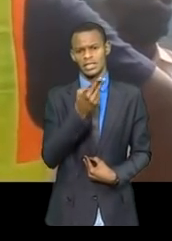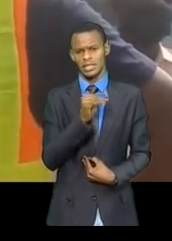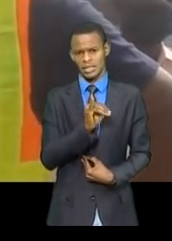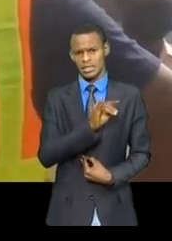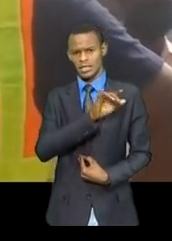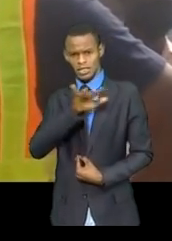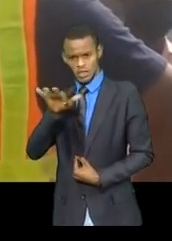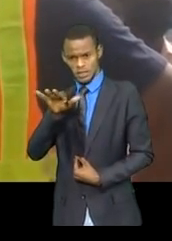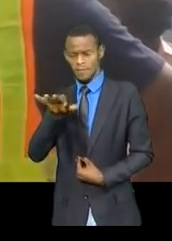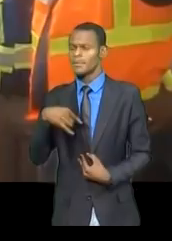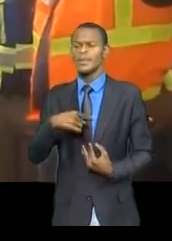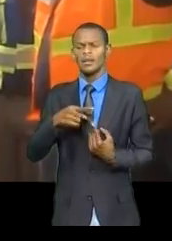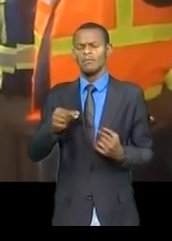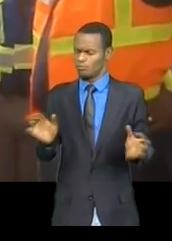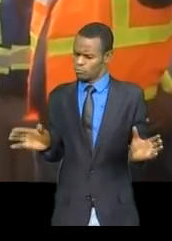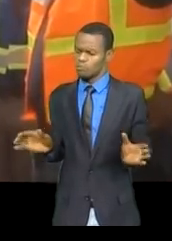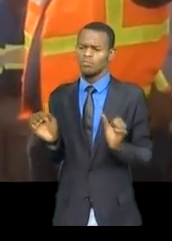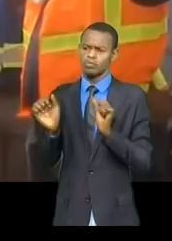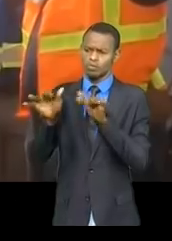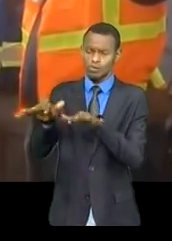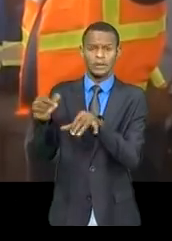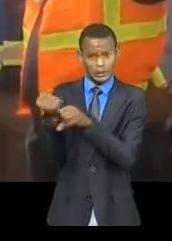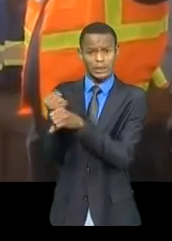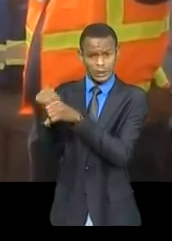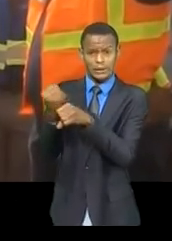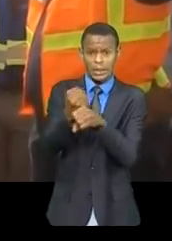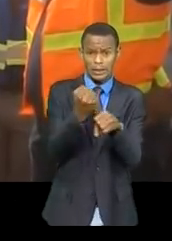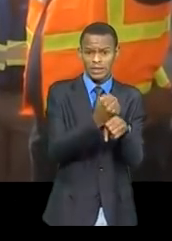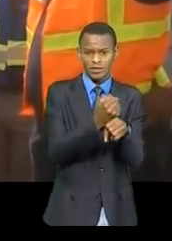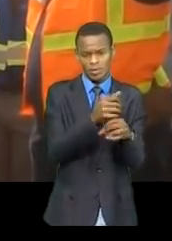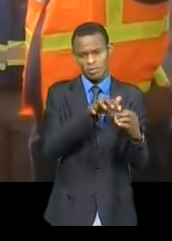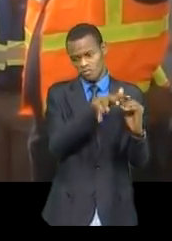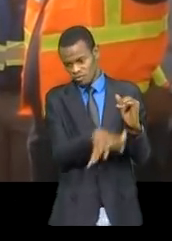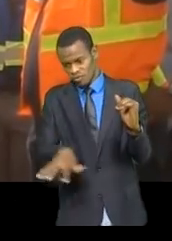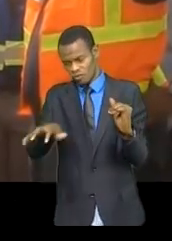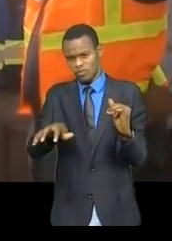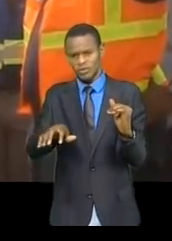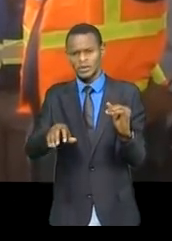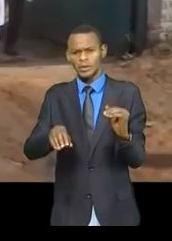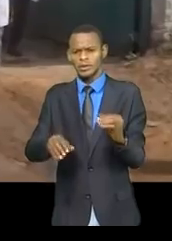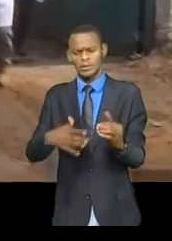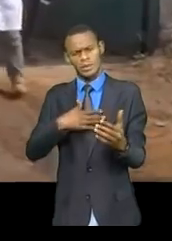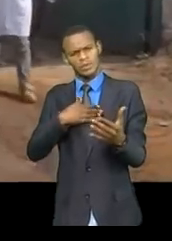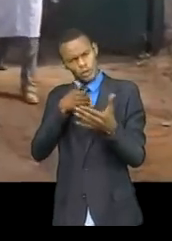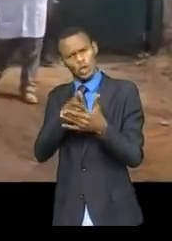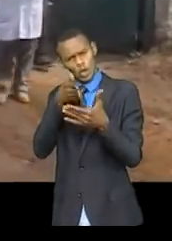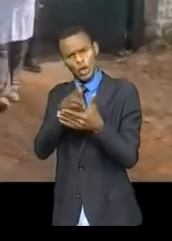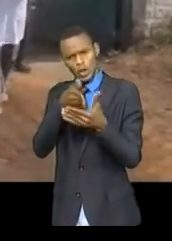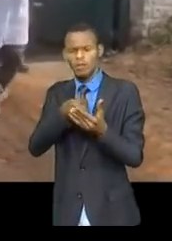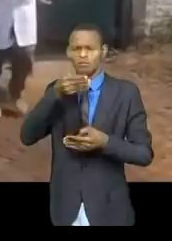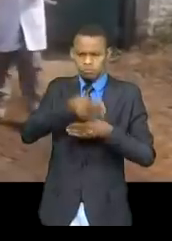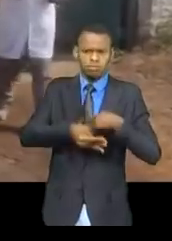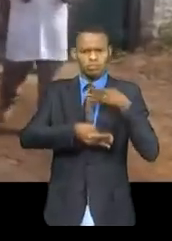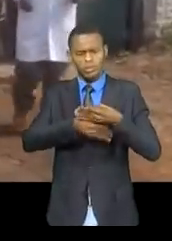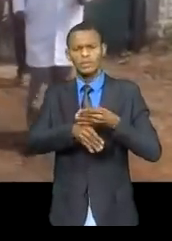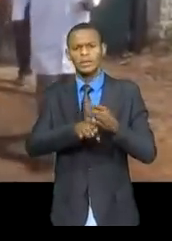lutte anti-érosive, financés par le Fonds national d'entretien routier FONER, vont bon train. Ce constat reluisant a été fait